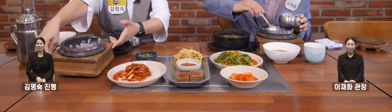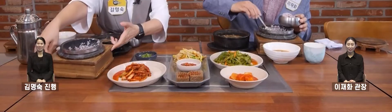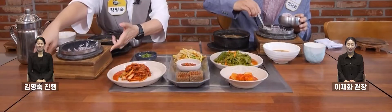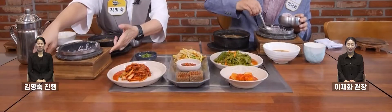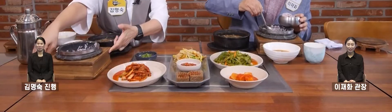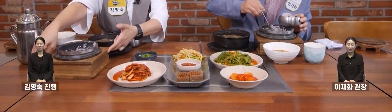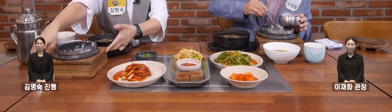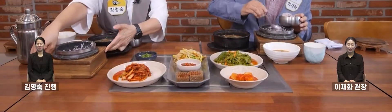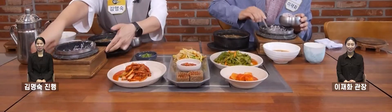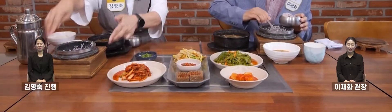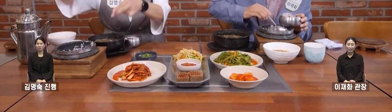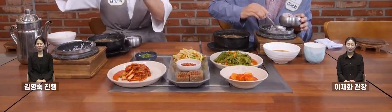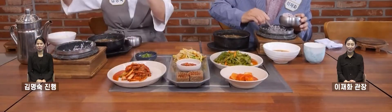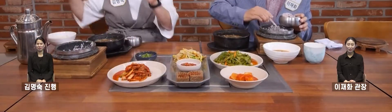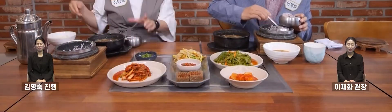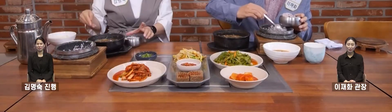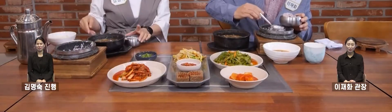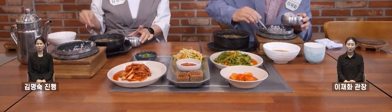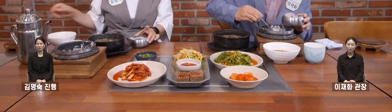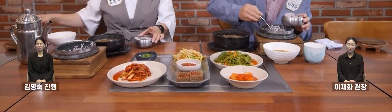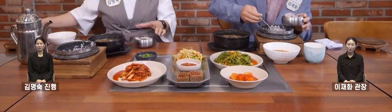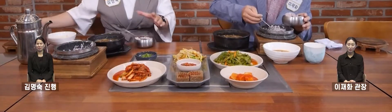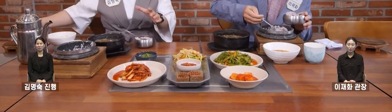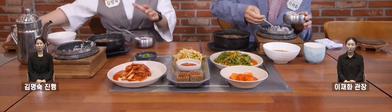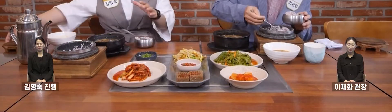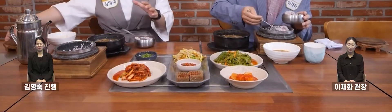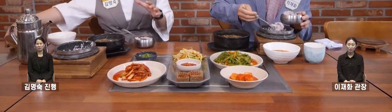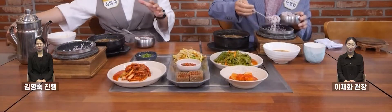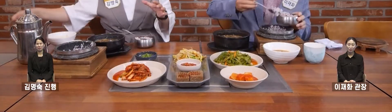하겠습니다. 그렇게 하고